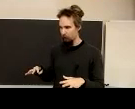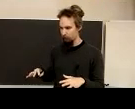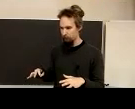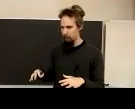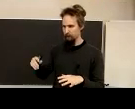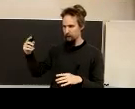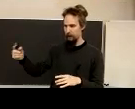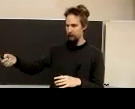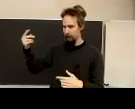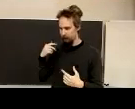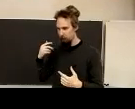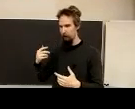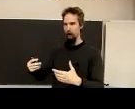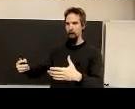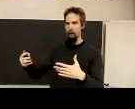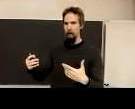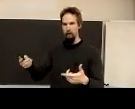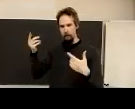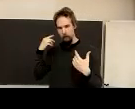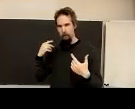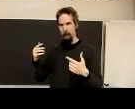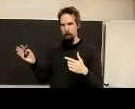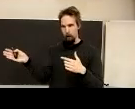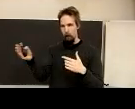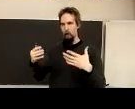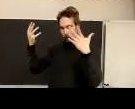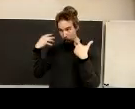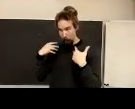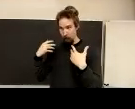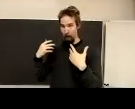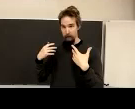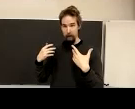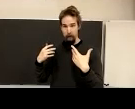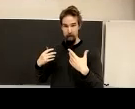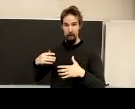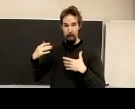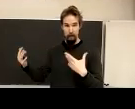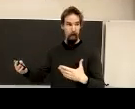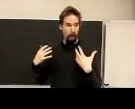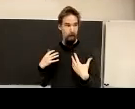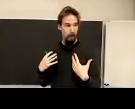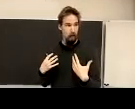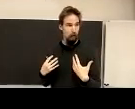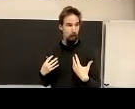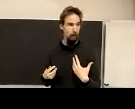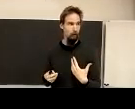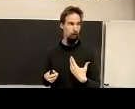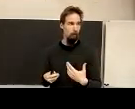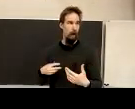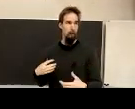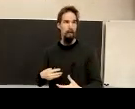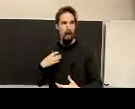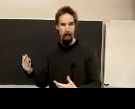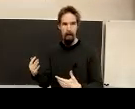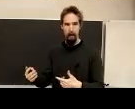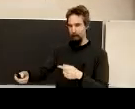täysin. Ja sitten hetken päästä hän palaa. Tai tuulihaukka menee ohi ja palaa itseensä, niin sitten nämä tavallaan itseen liittyvät huolet tuntuukin